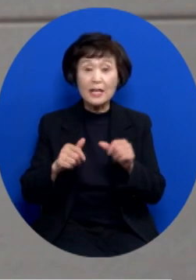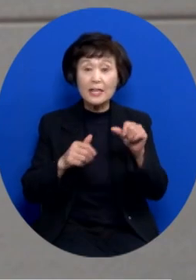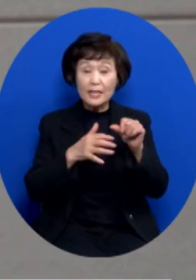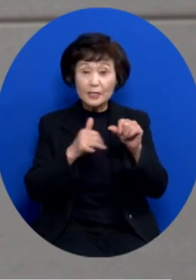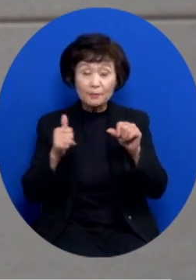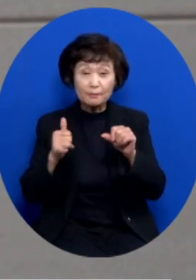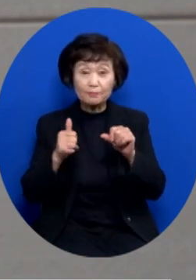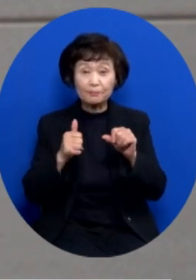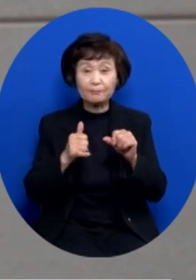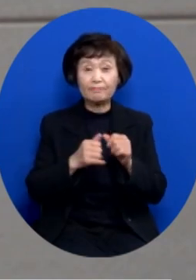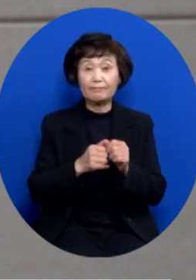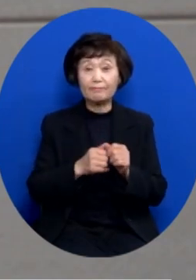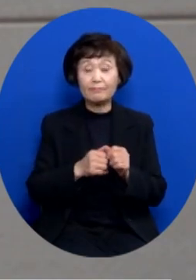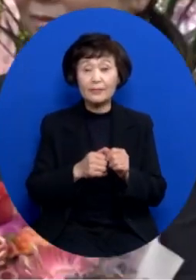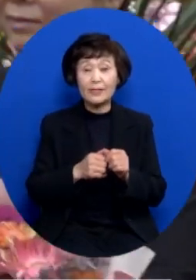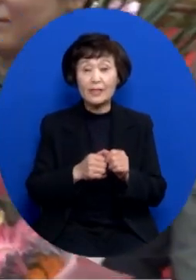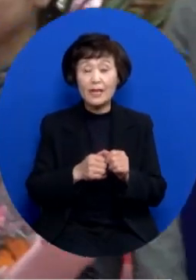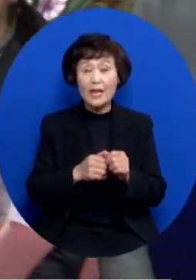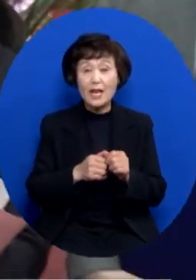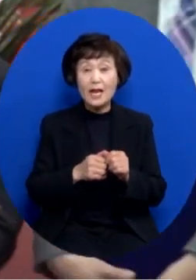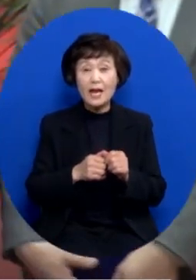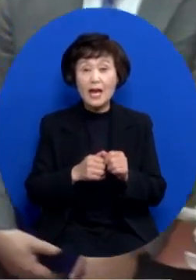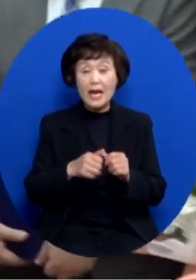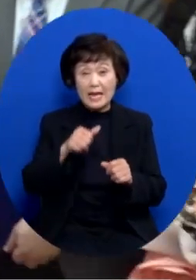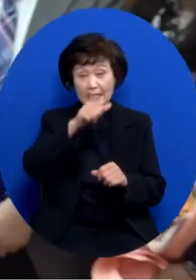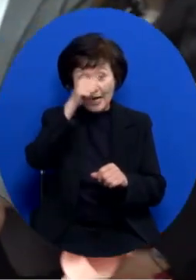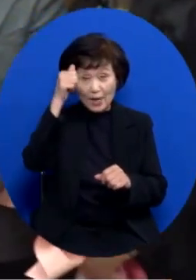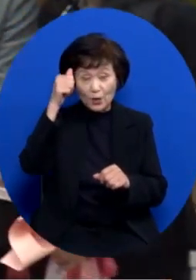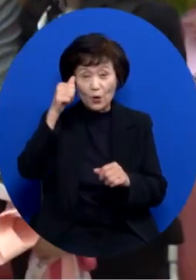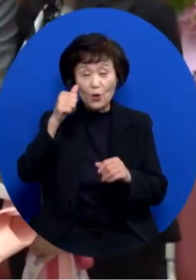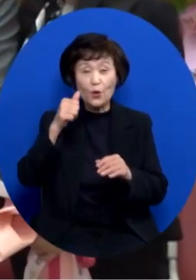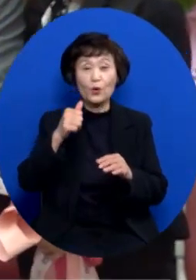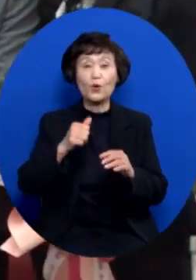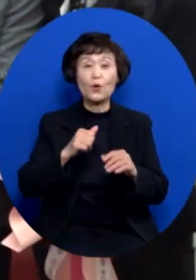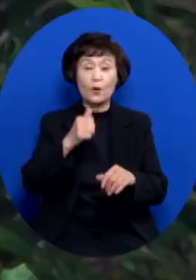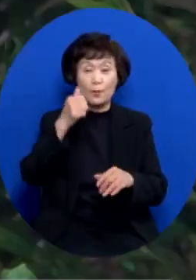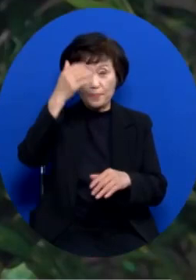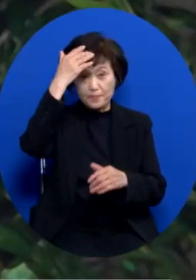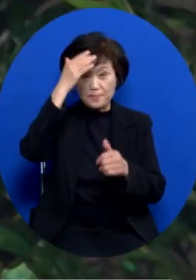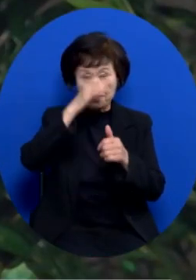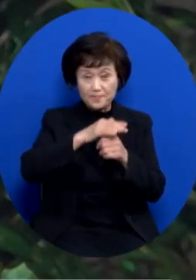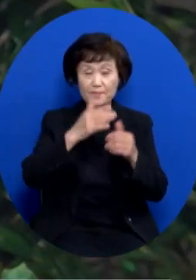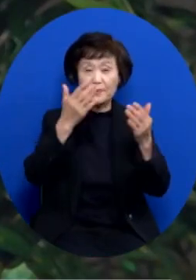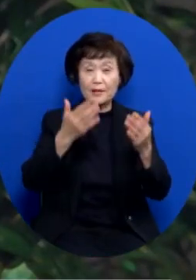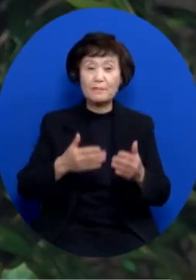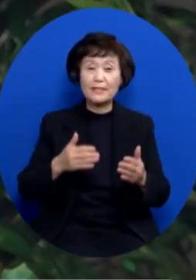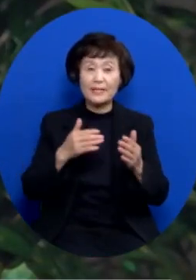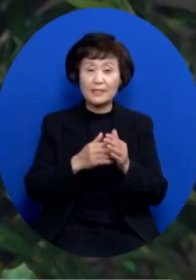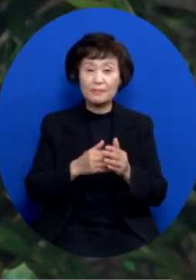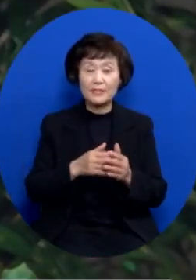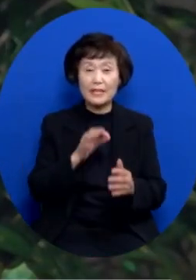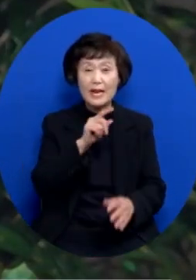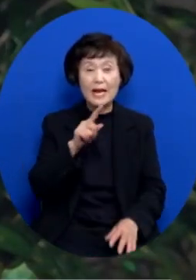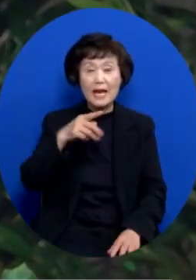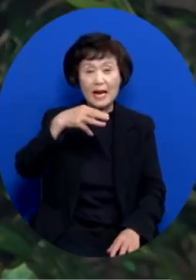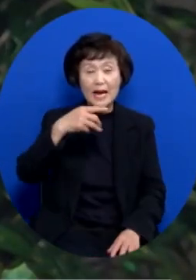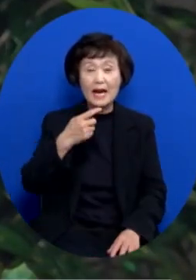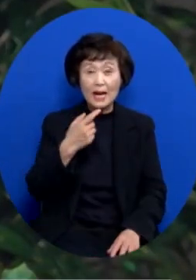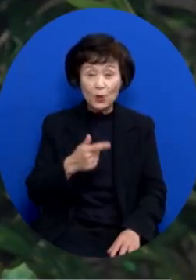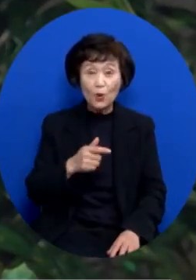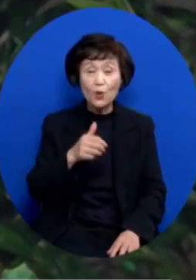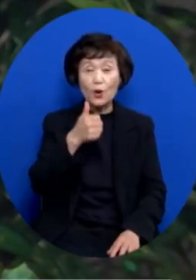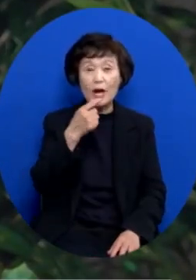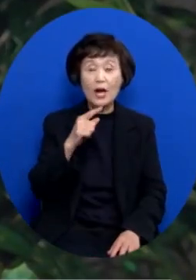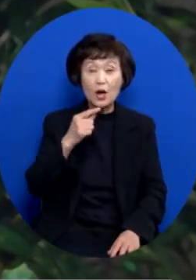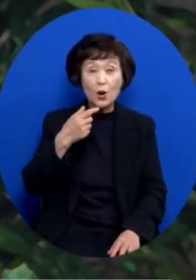성도가 김진태 감리사의 선언에 따라 장로로 취임했습니다. 아론과 훌과 같이 보문교회를